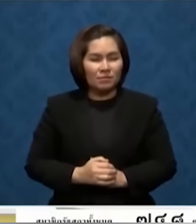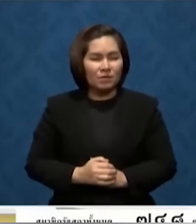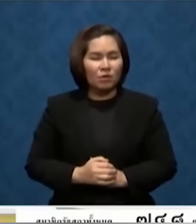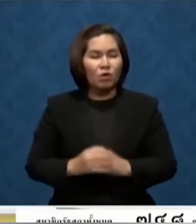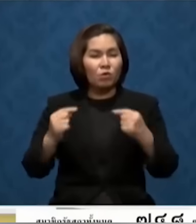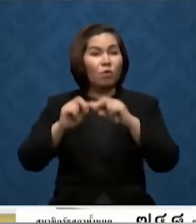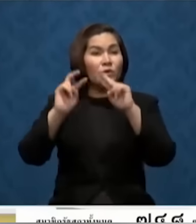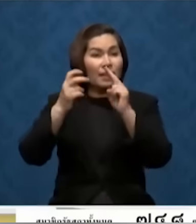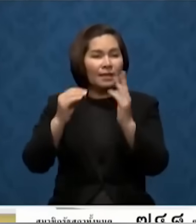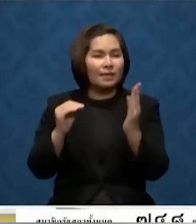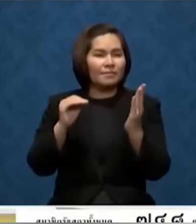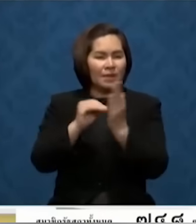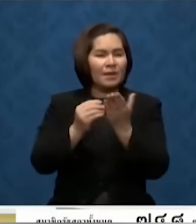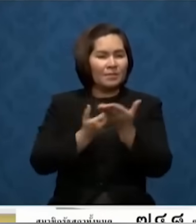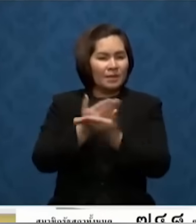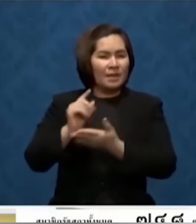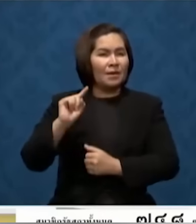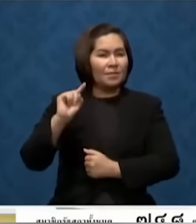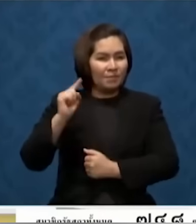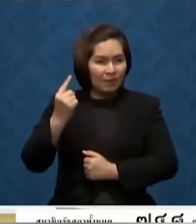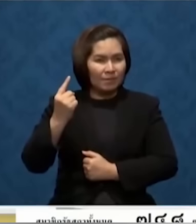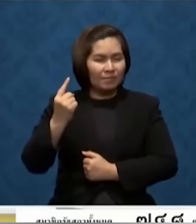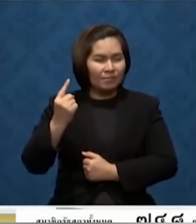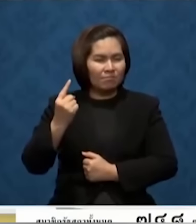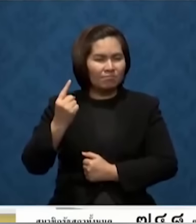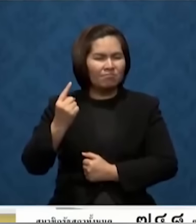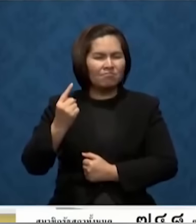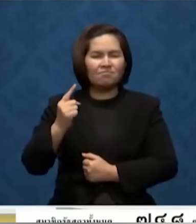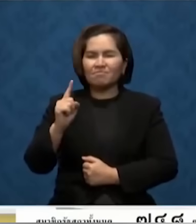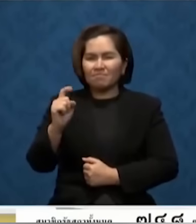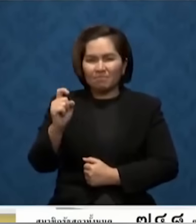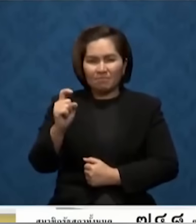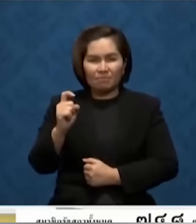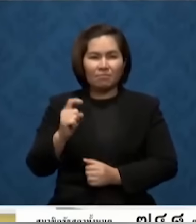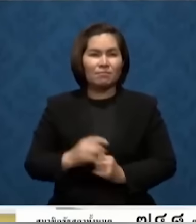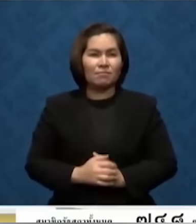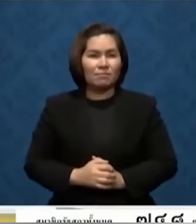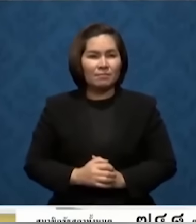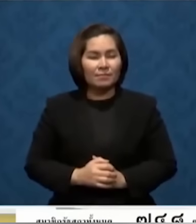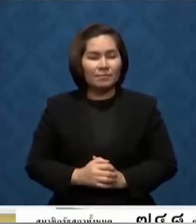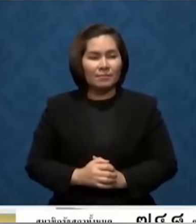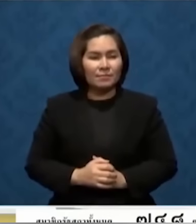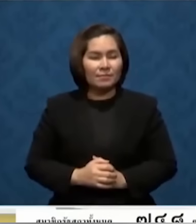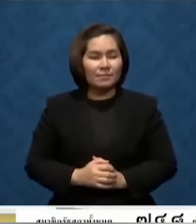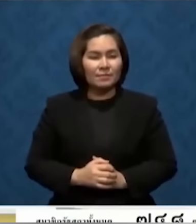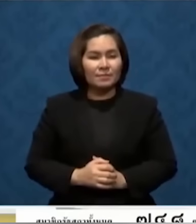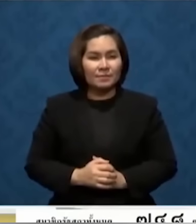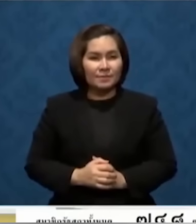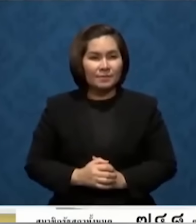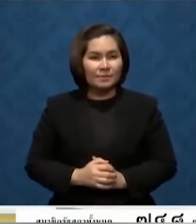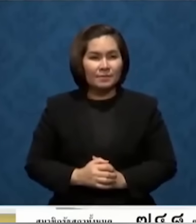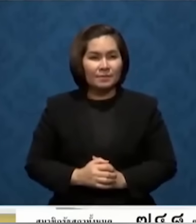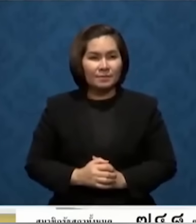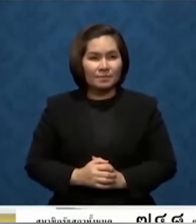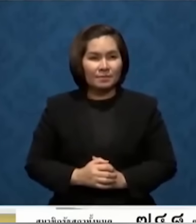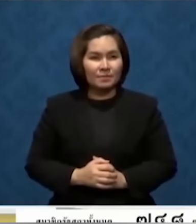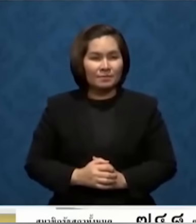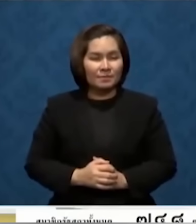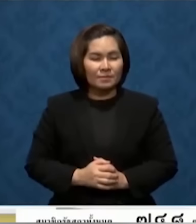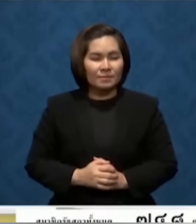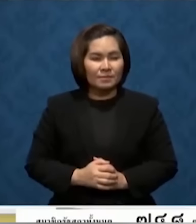ตตินี้ขึ้นมาพิจารณาอีกครั้งนั้นเนี่ยไม่สามารถกระทำได้อันนี้คือสิ่งที่ผมนั้นน